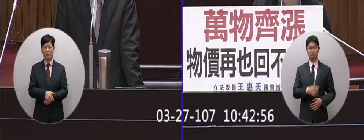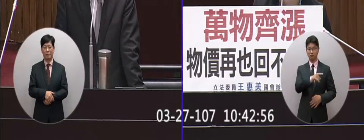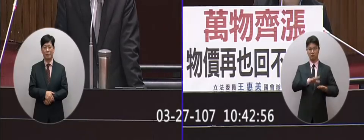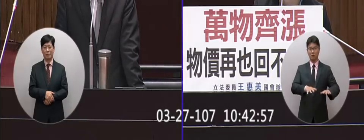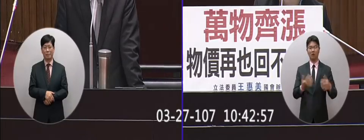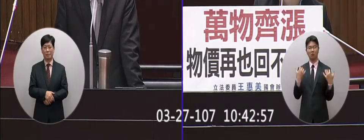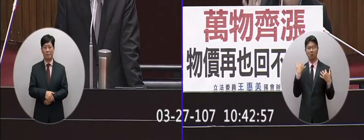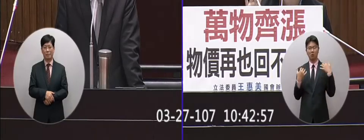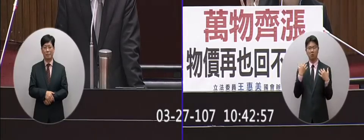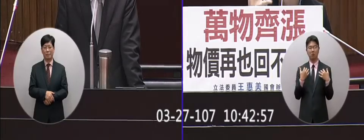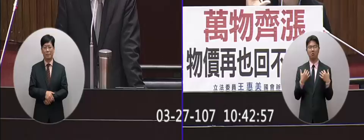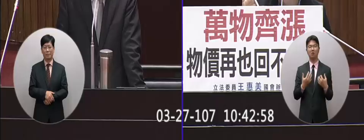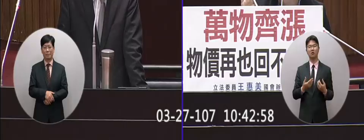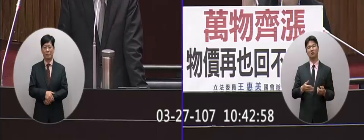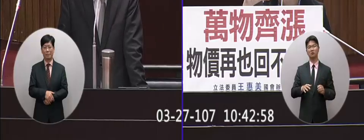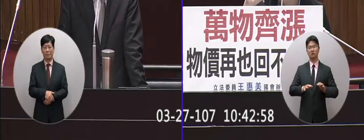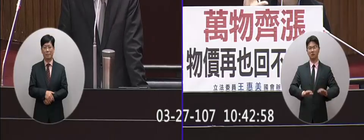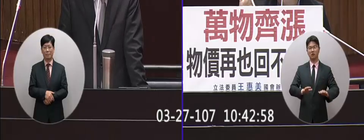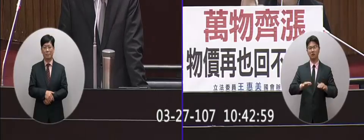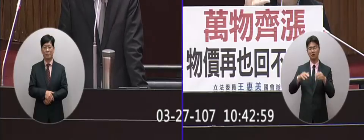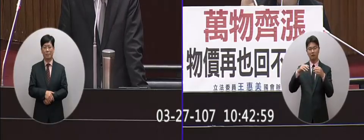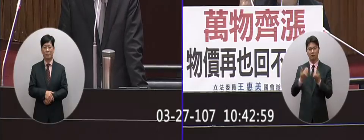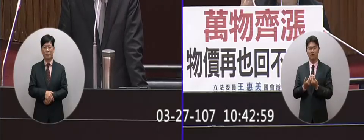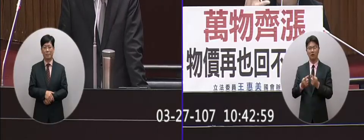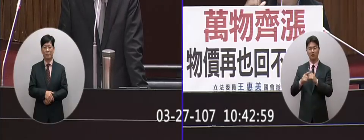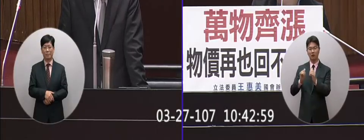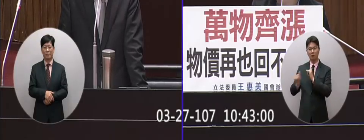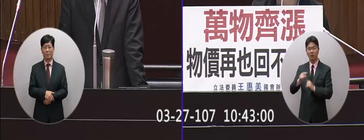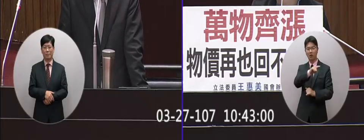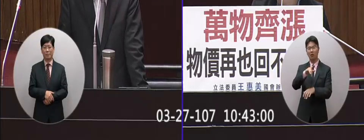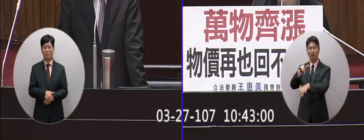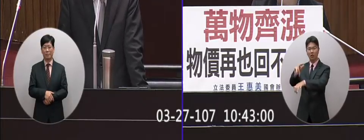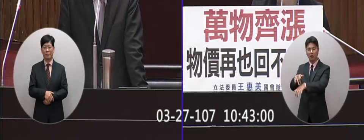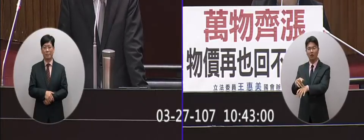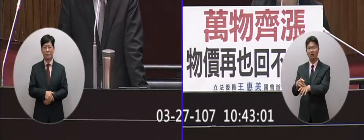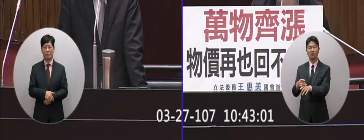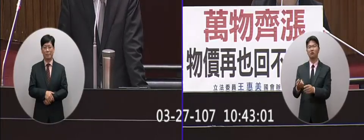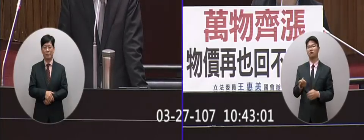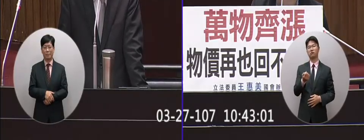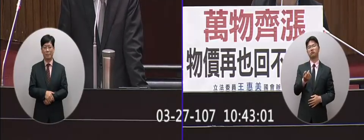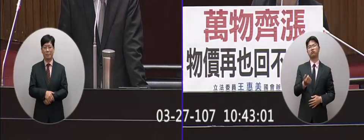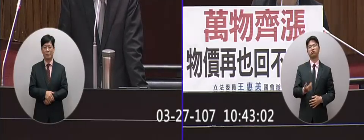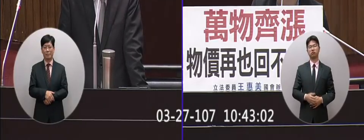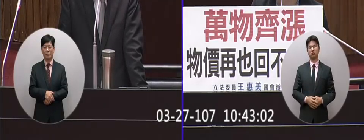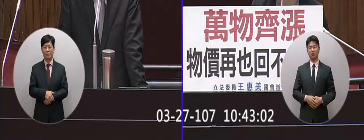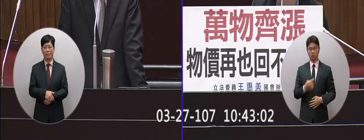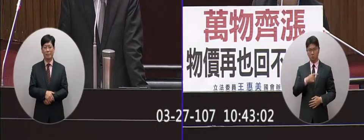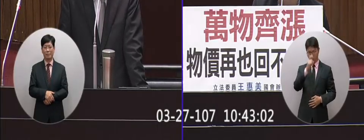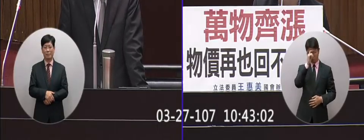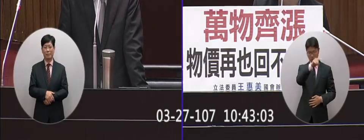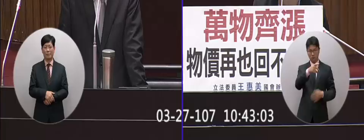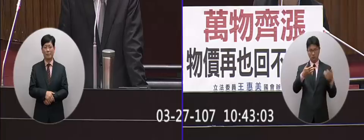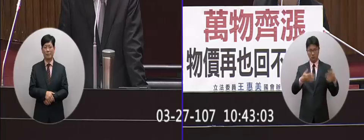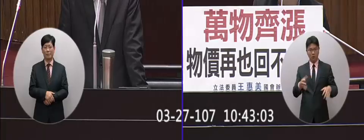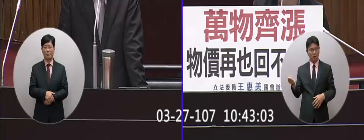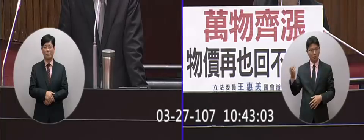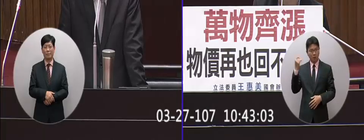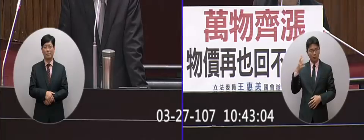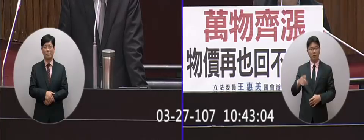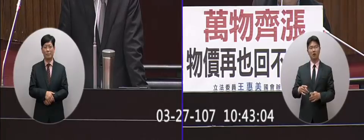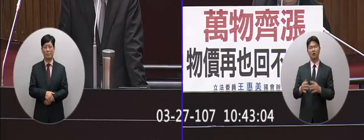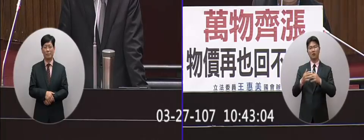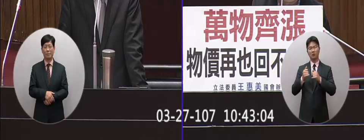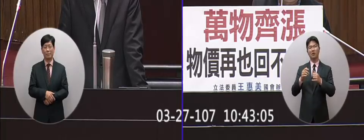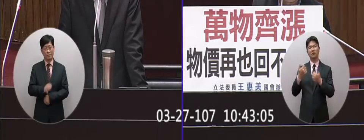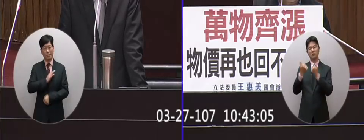业务非常的多哈，所以说相对的你跟基层接触的就比较少，所以我们还是希望说多广听一下民意代表的一些